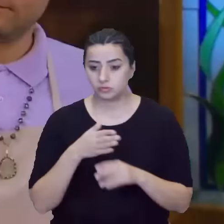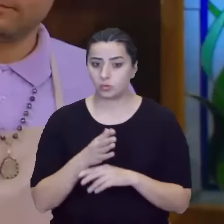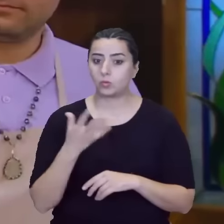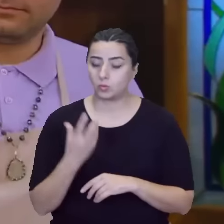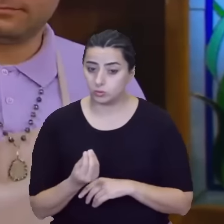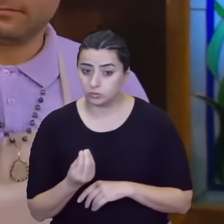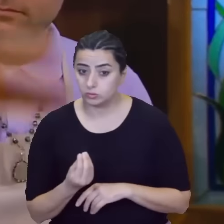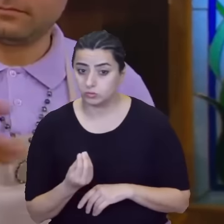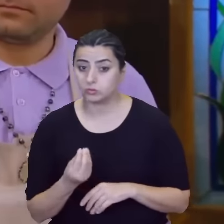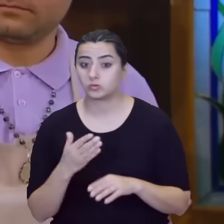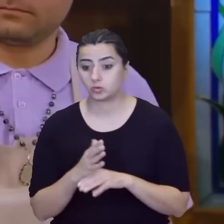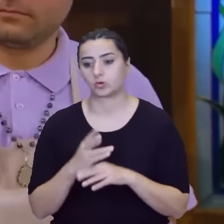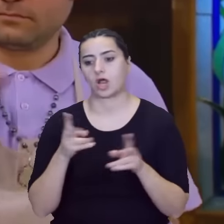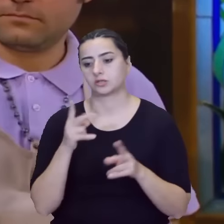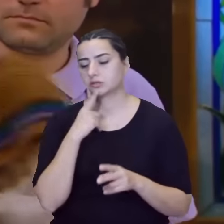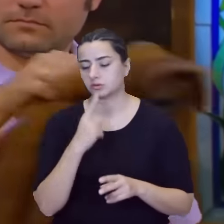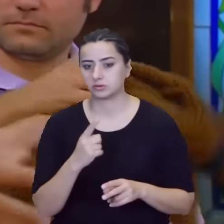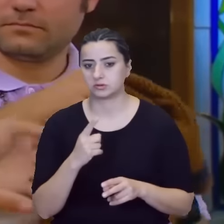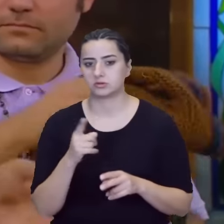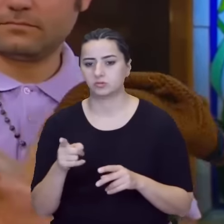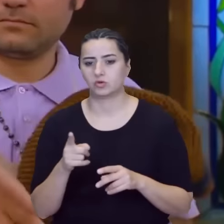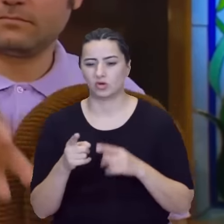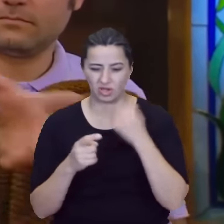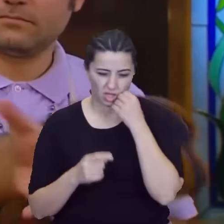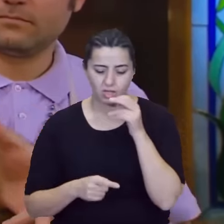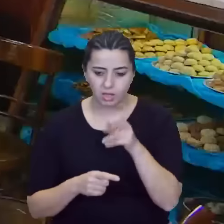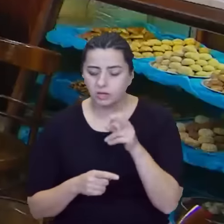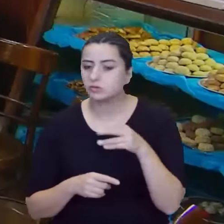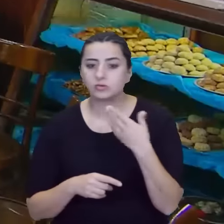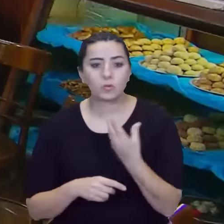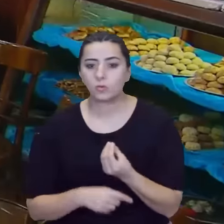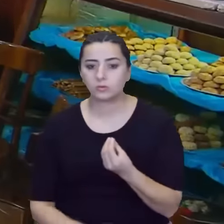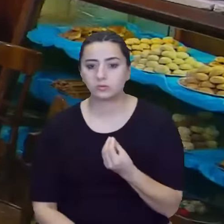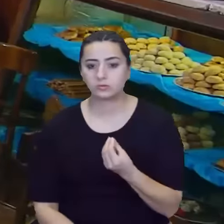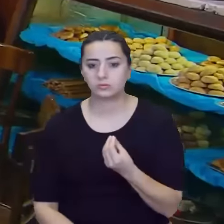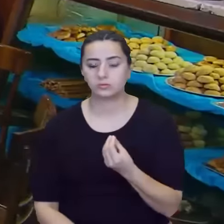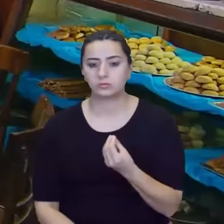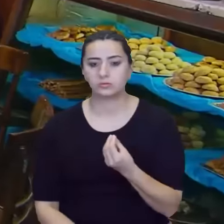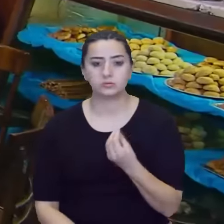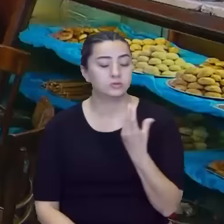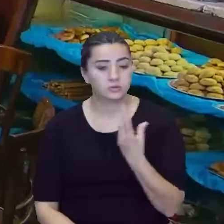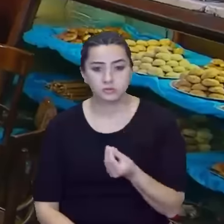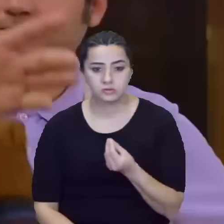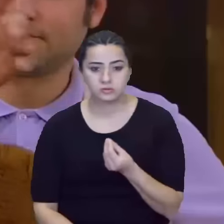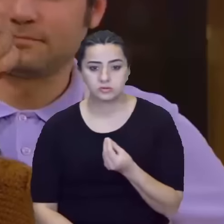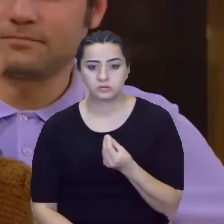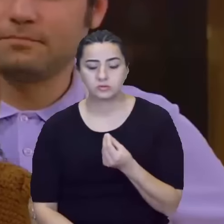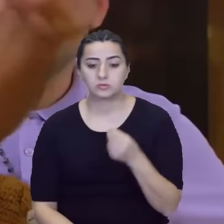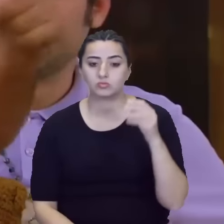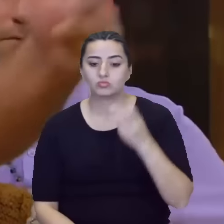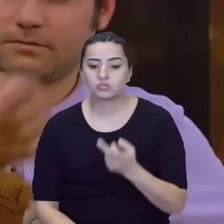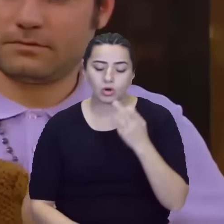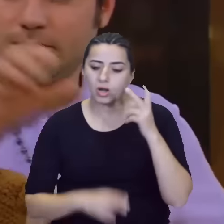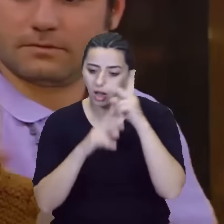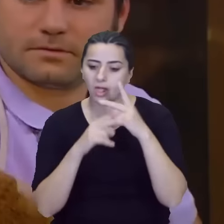olun, her şeyin doğrusunu söyleyin dedi. Böyle şey yapınca ne oluyor? O zaman... Ne yapmış oluyorsunuz evladım?